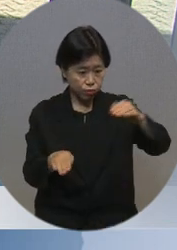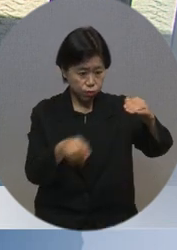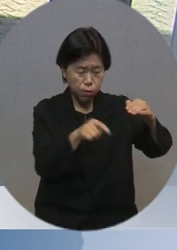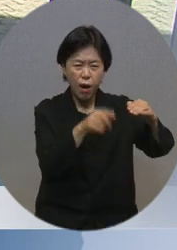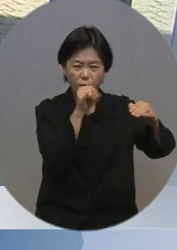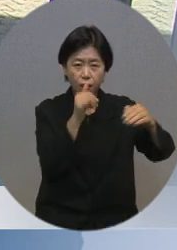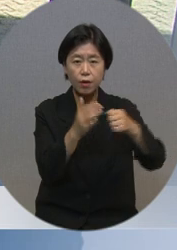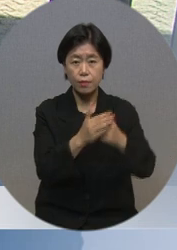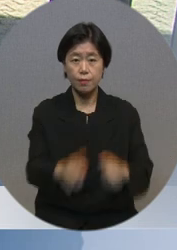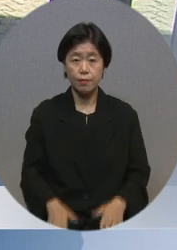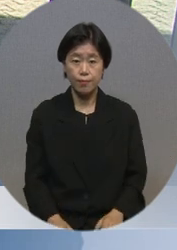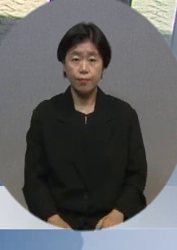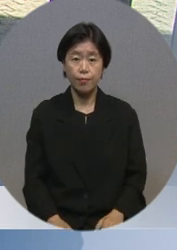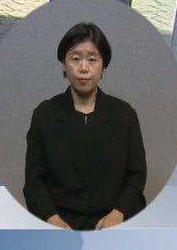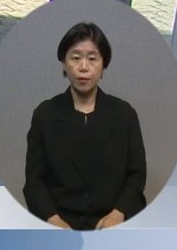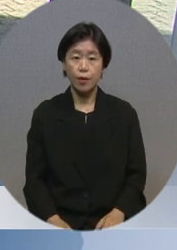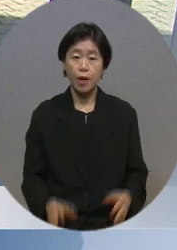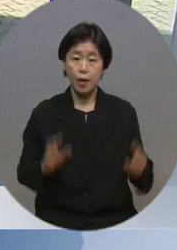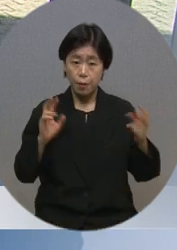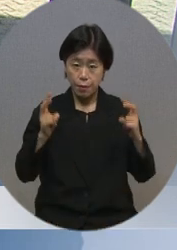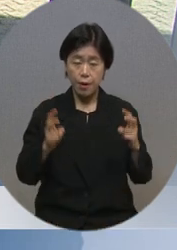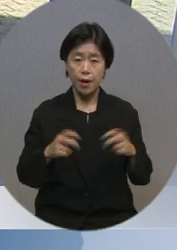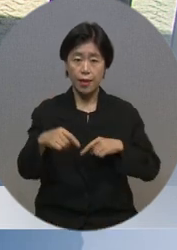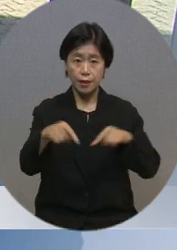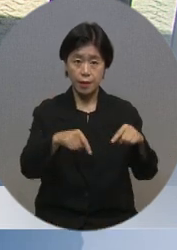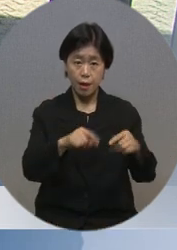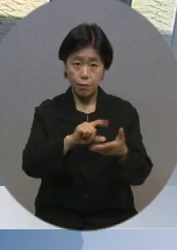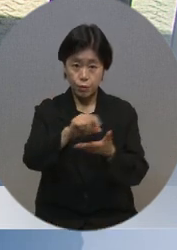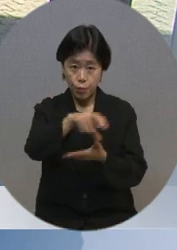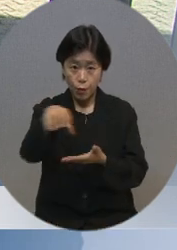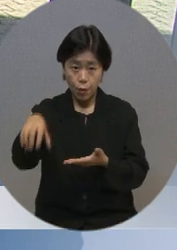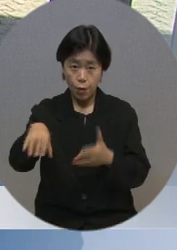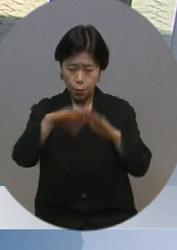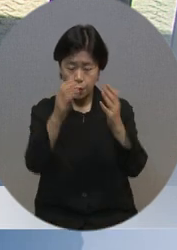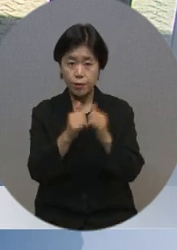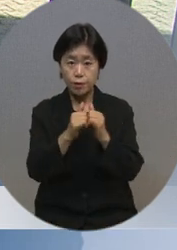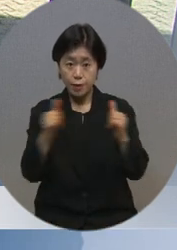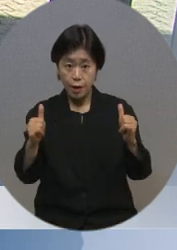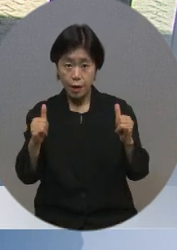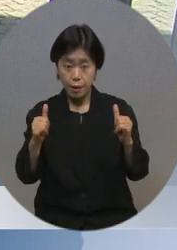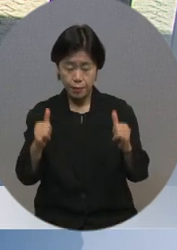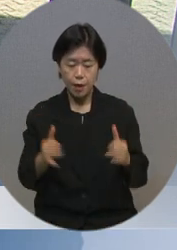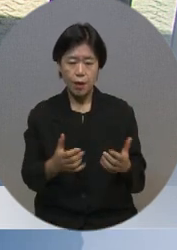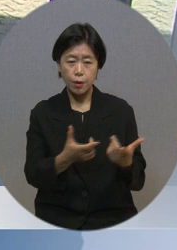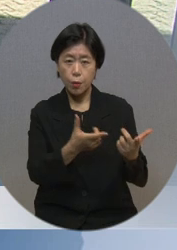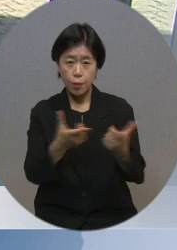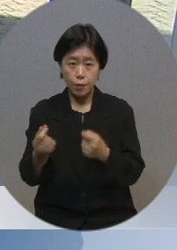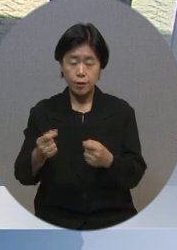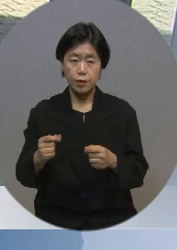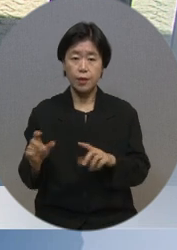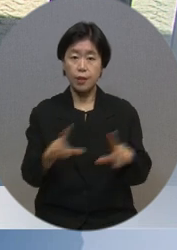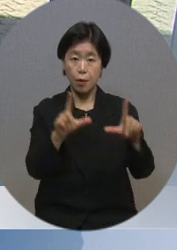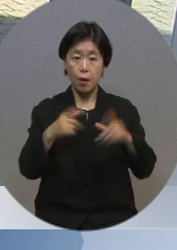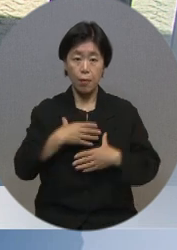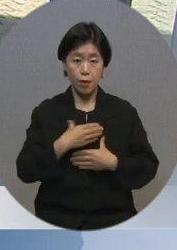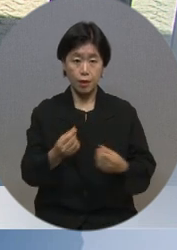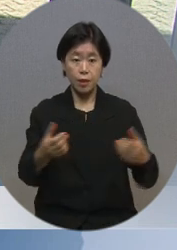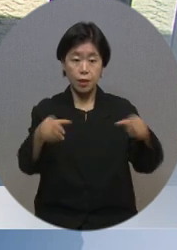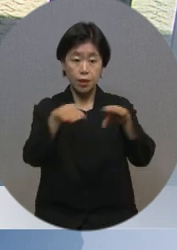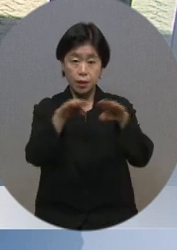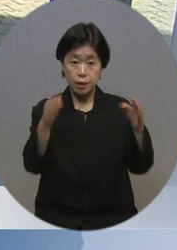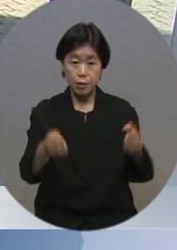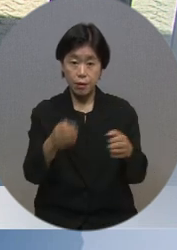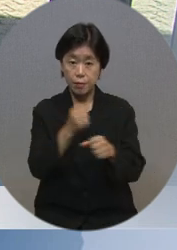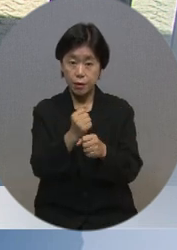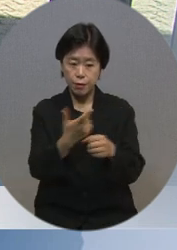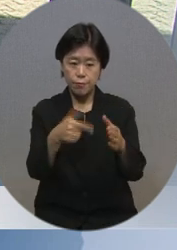시민단체와 지자체, 기업이 모두가 편리하게 찾고 이용할 수 있는 생활 편의시설을 만들기 위해 나섰습니다.